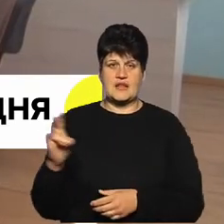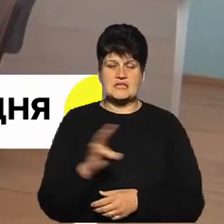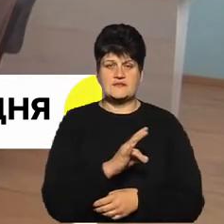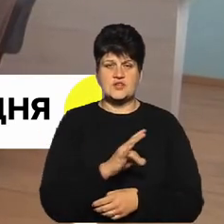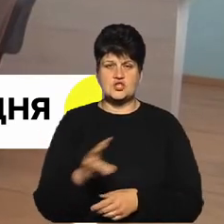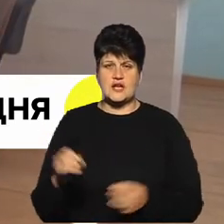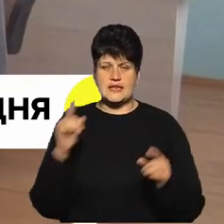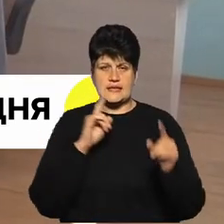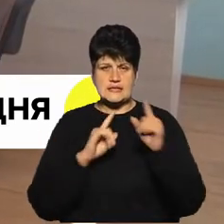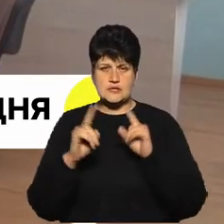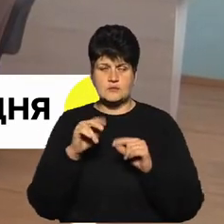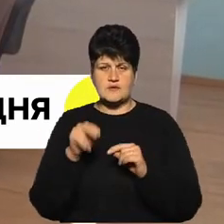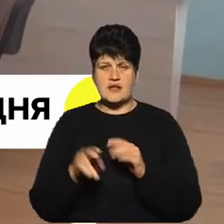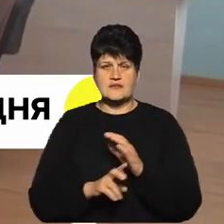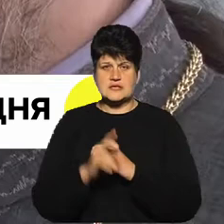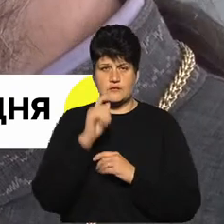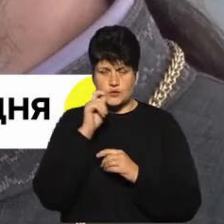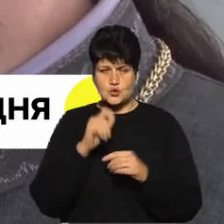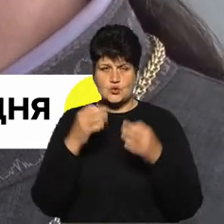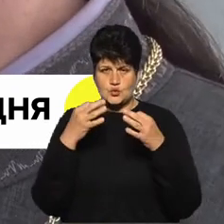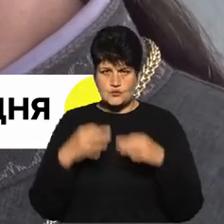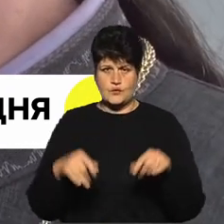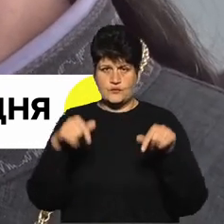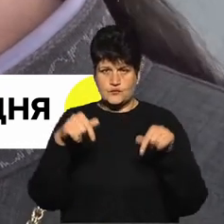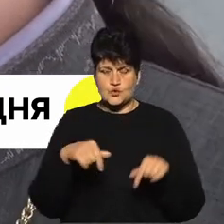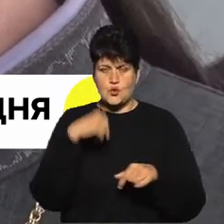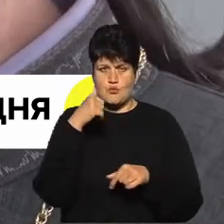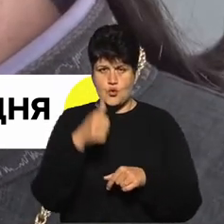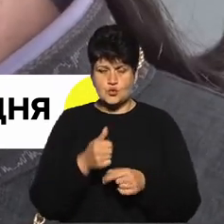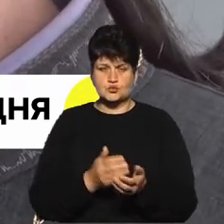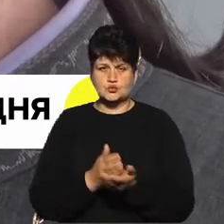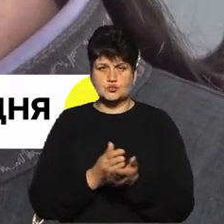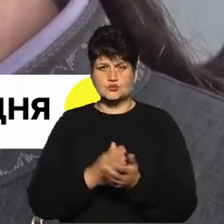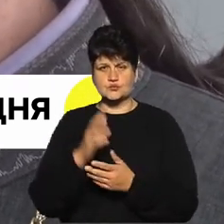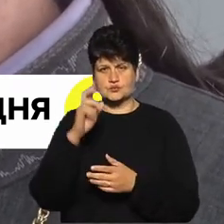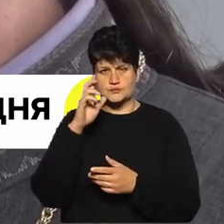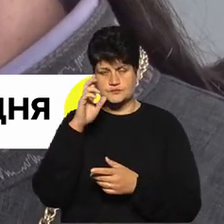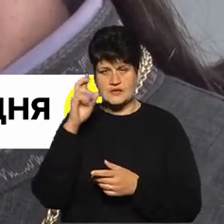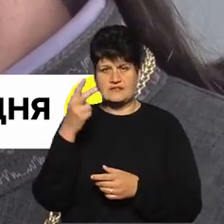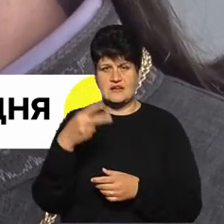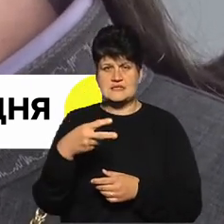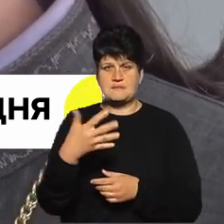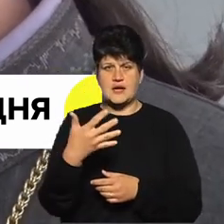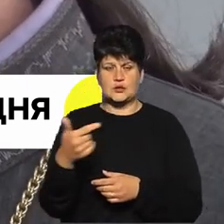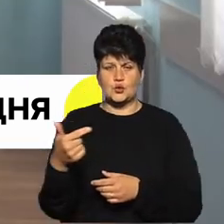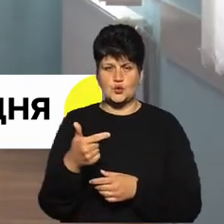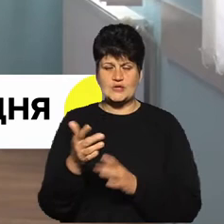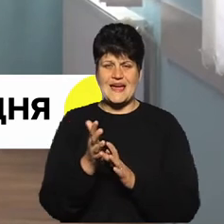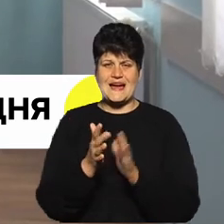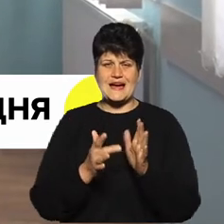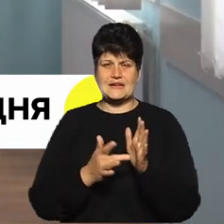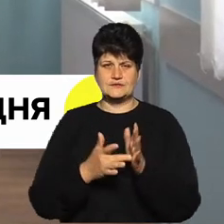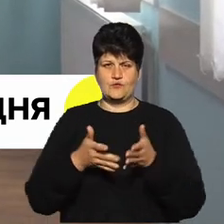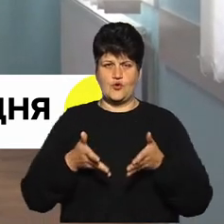Православної церкви України вирішив дозволити цього року богослужіння на честь Різдва Христового 25 грудня, тобто за сучасним календарем.